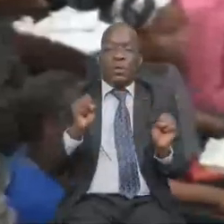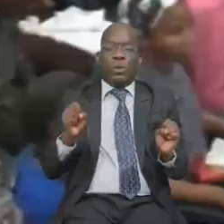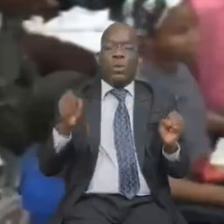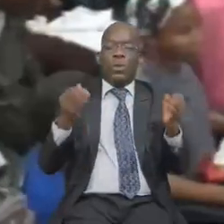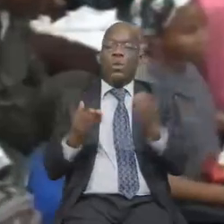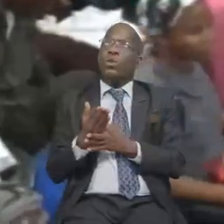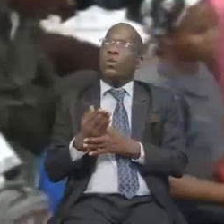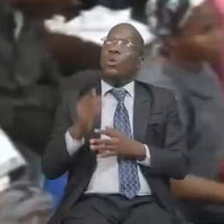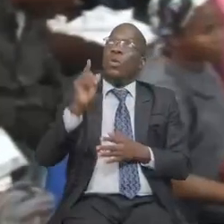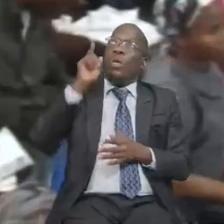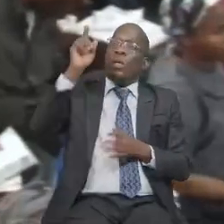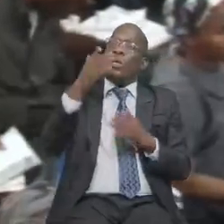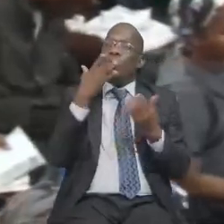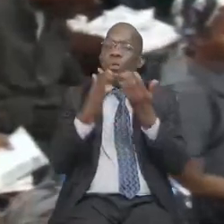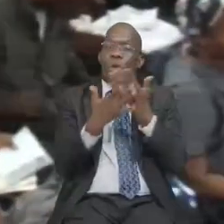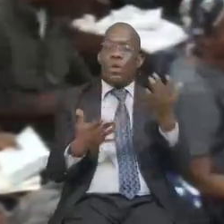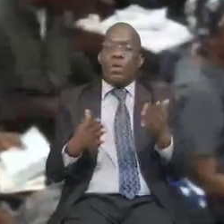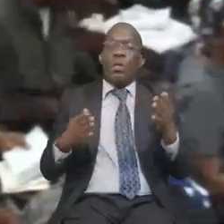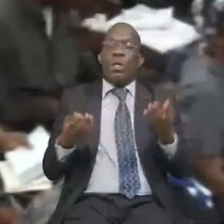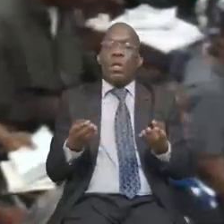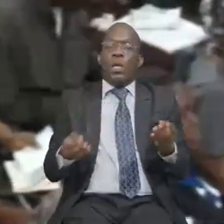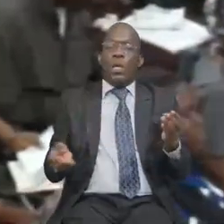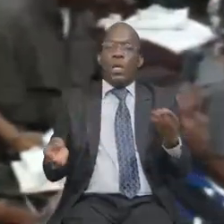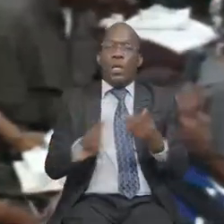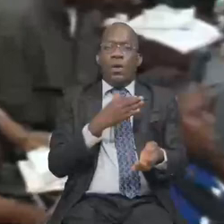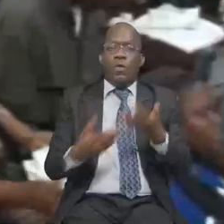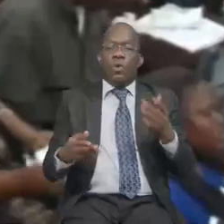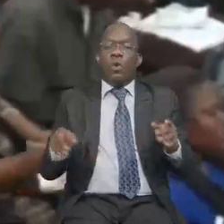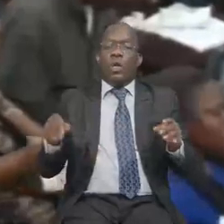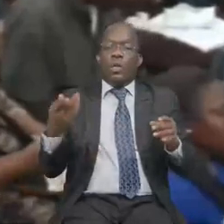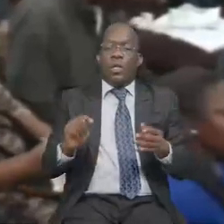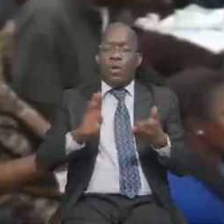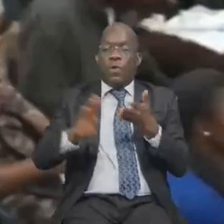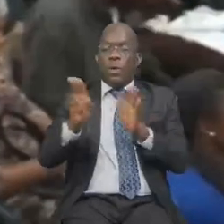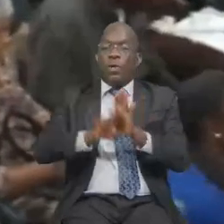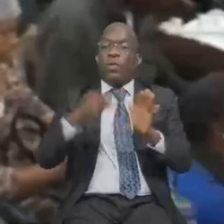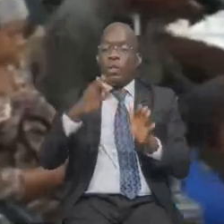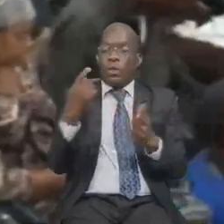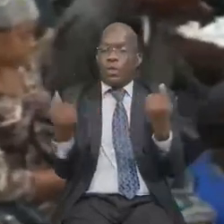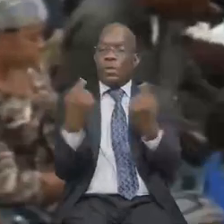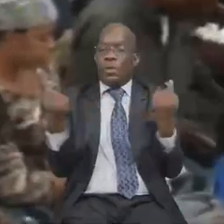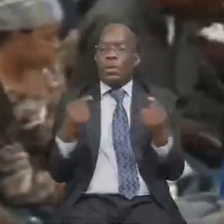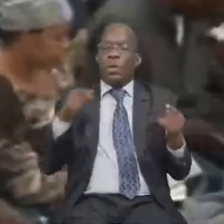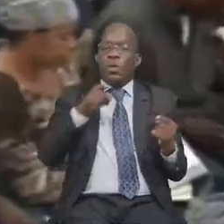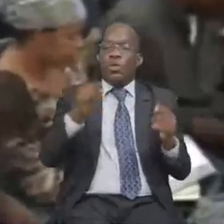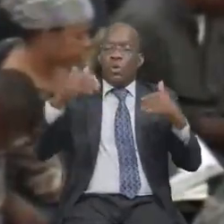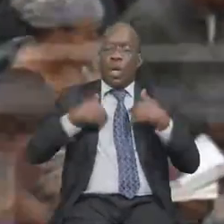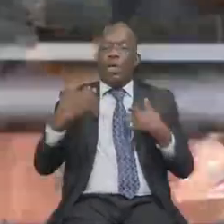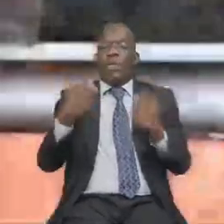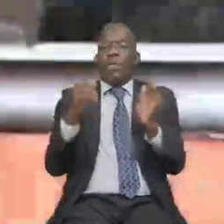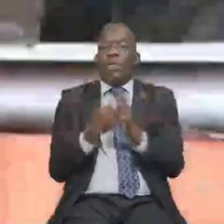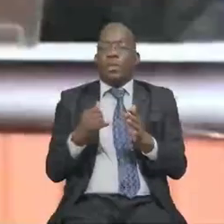Par son sang, la rémission des péchés. Tu ne cherches pas ça, tu l'as. En Éphésiens